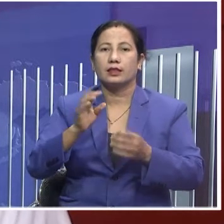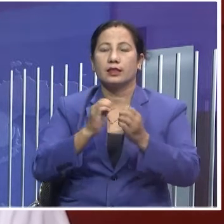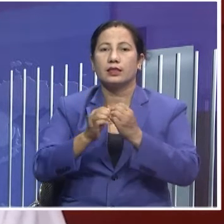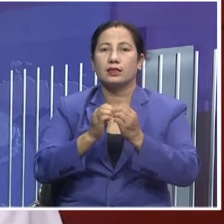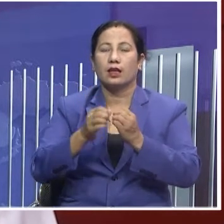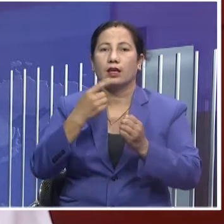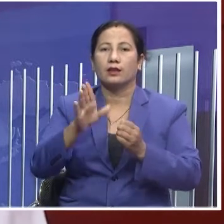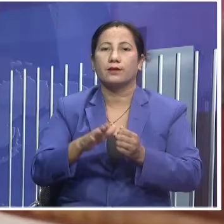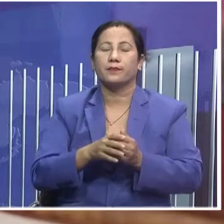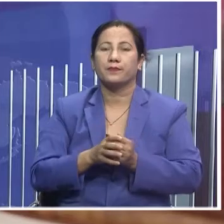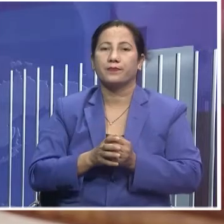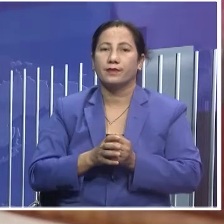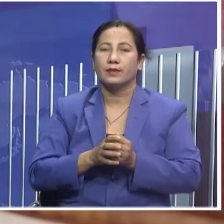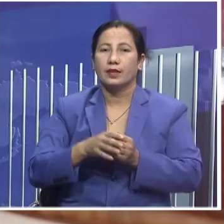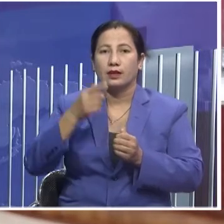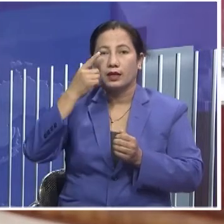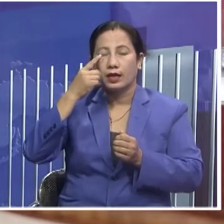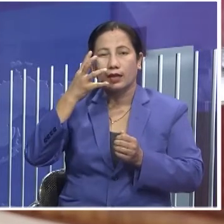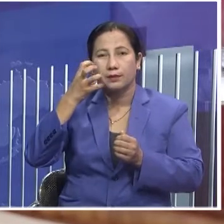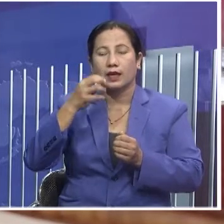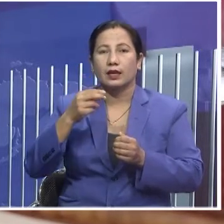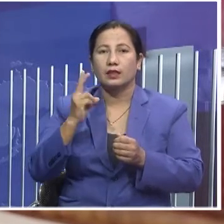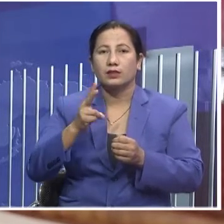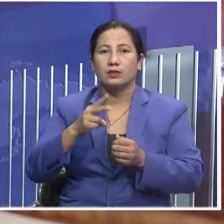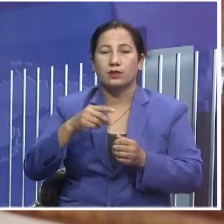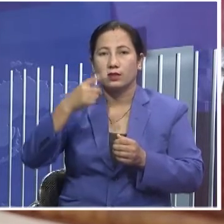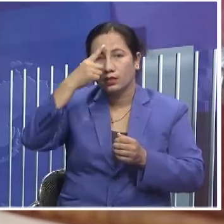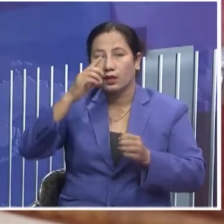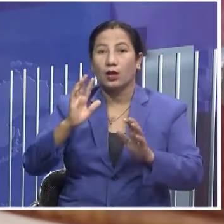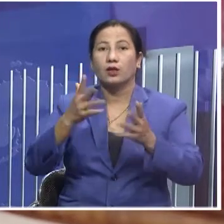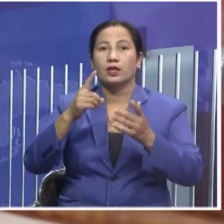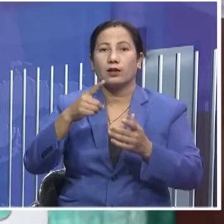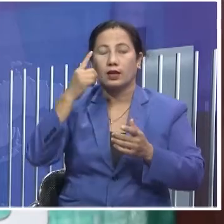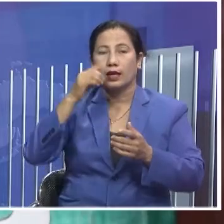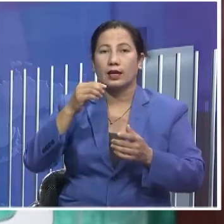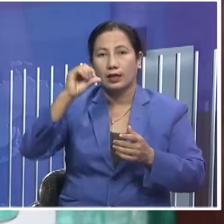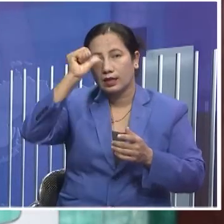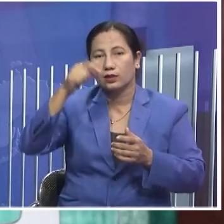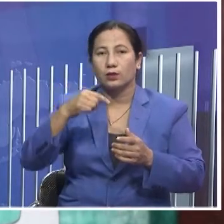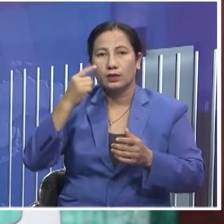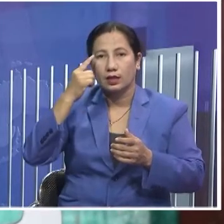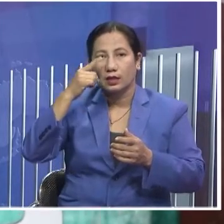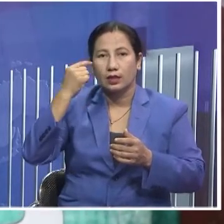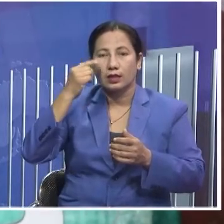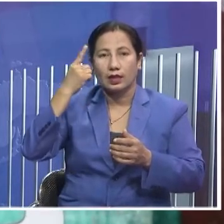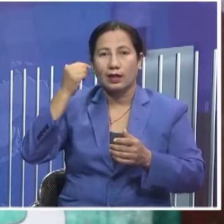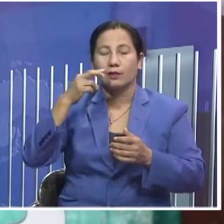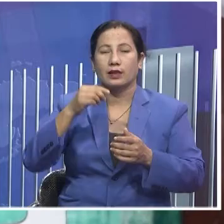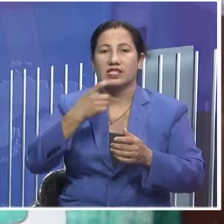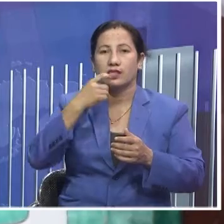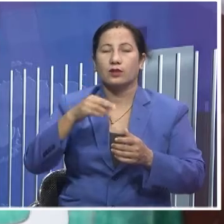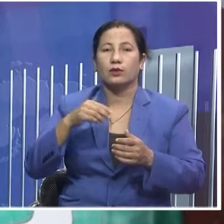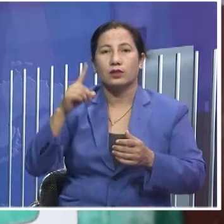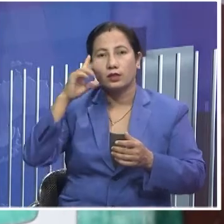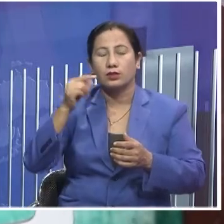भनी रिफर गरेका छौँ। आँखा पाके जस्तै अचानक एउटा आँखा रातो हुँदै कालो भागको बीचमा सेतो देखिने, छिटो छिटो